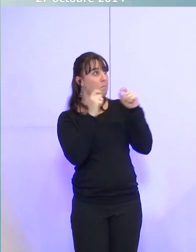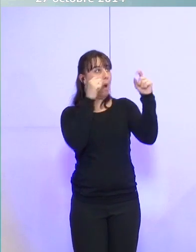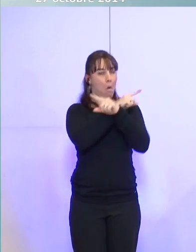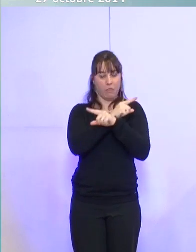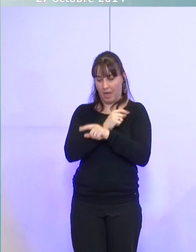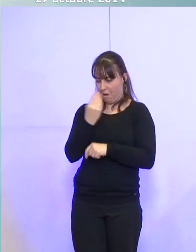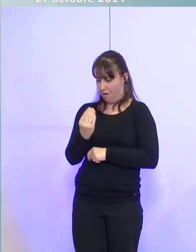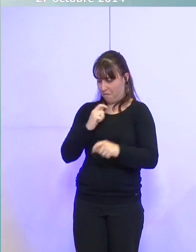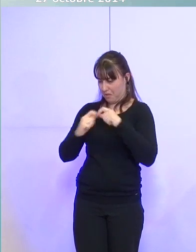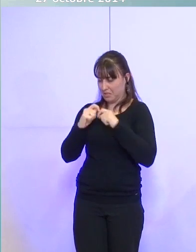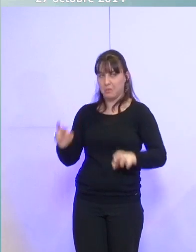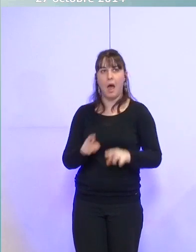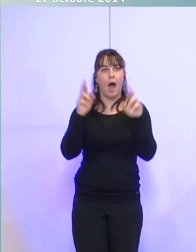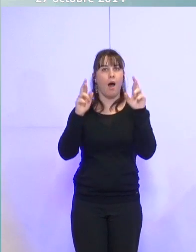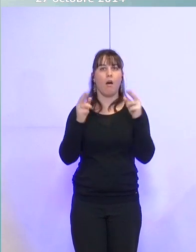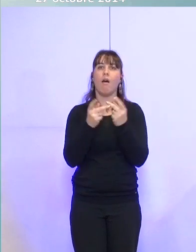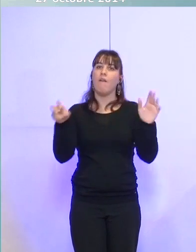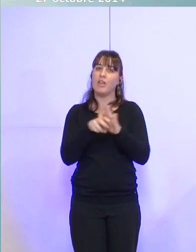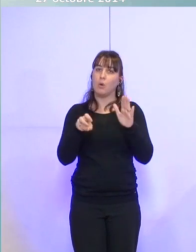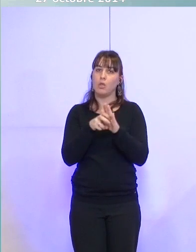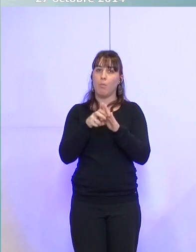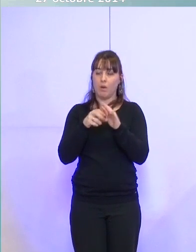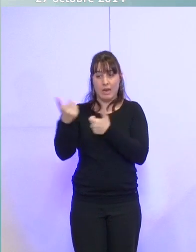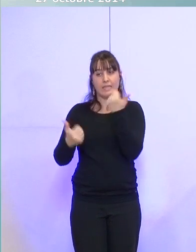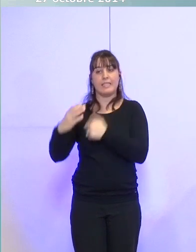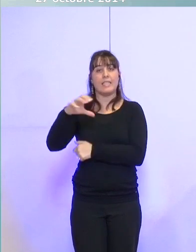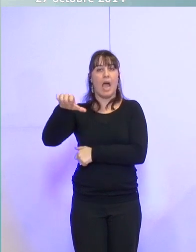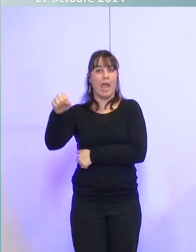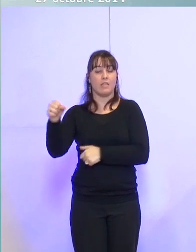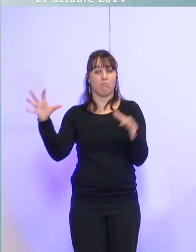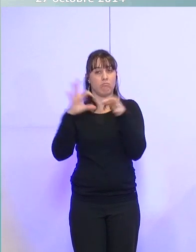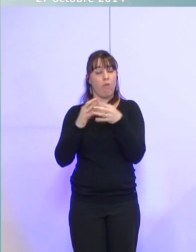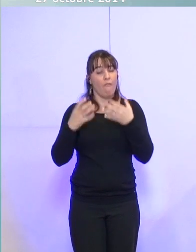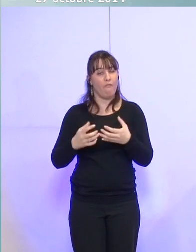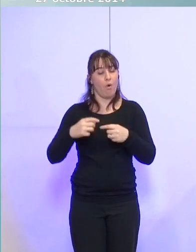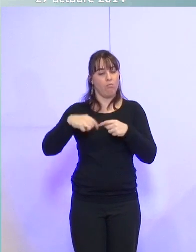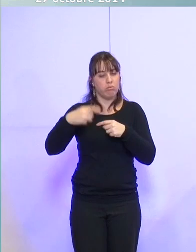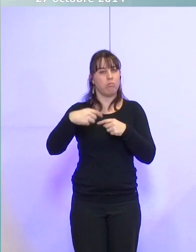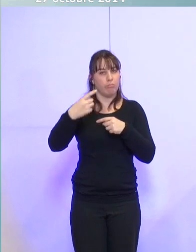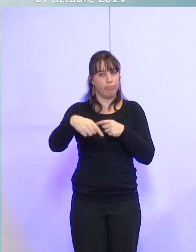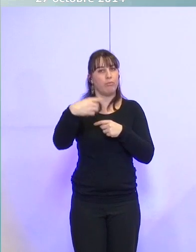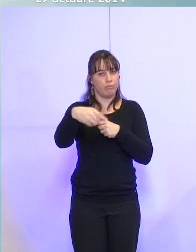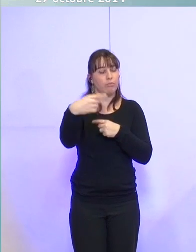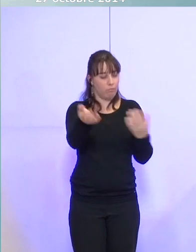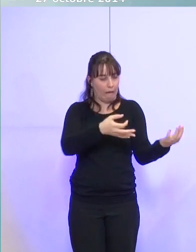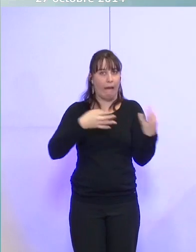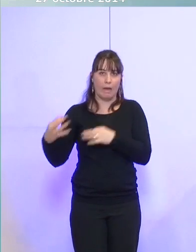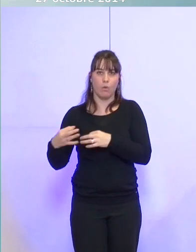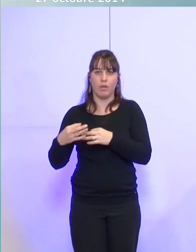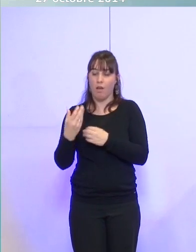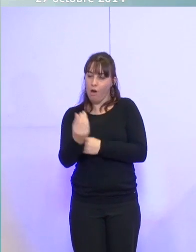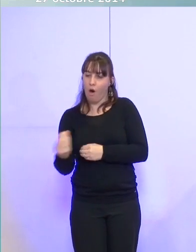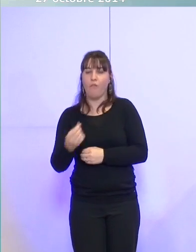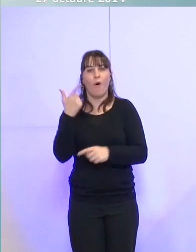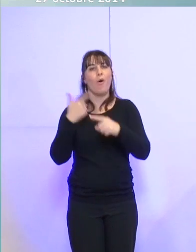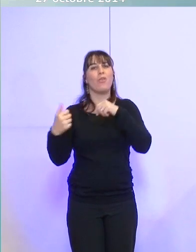expérience, la ville de Grenoble et le CCS souhaitent reconduire de façon régulière cet accueil des enfants de l'école 2 fois